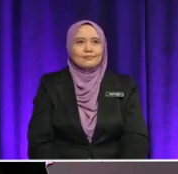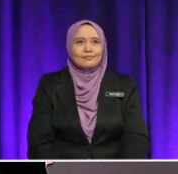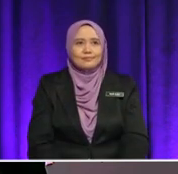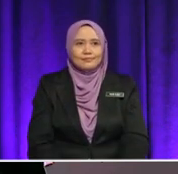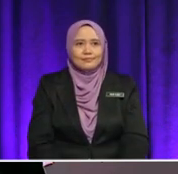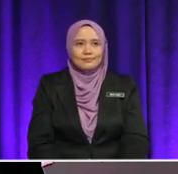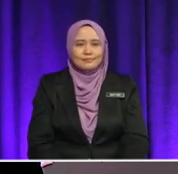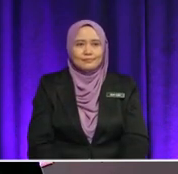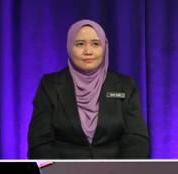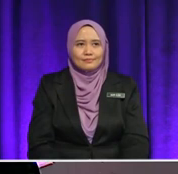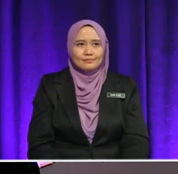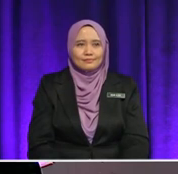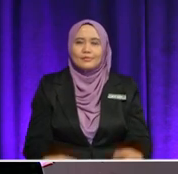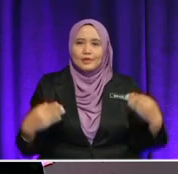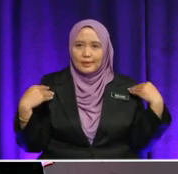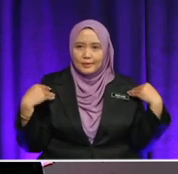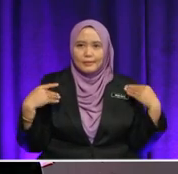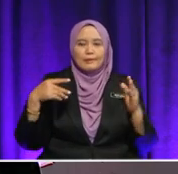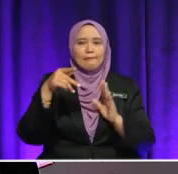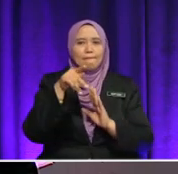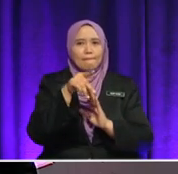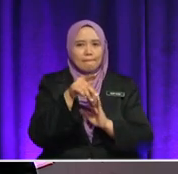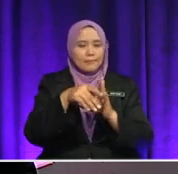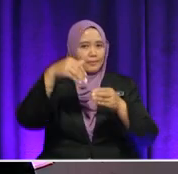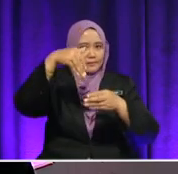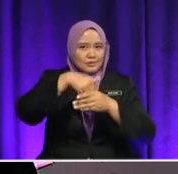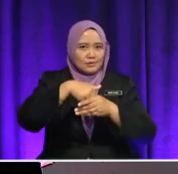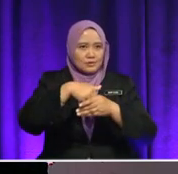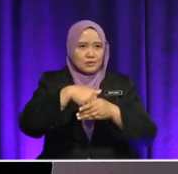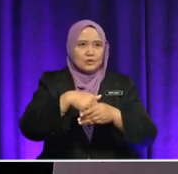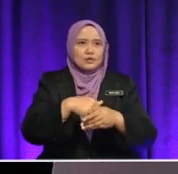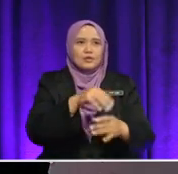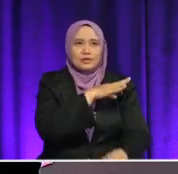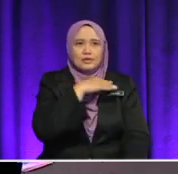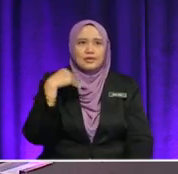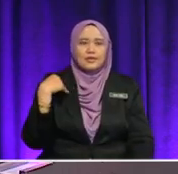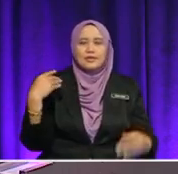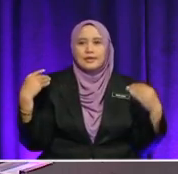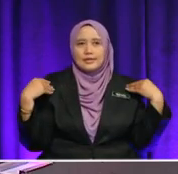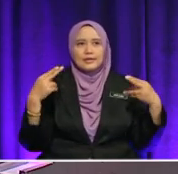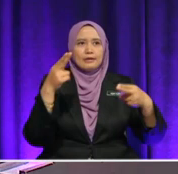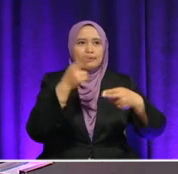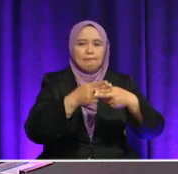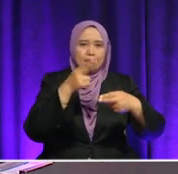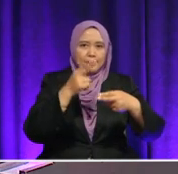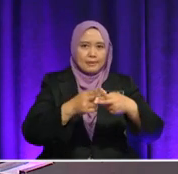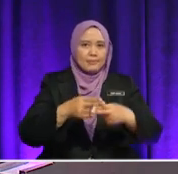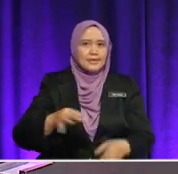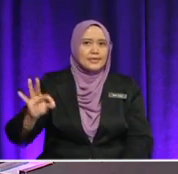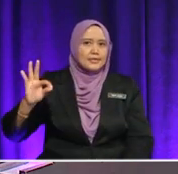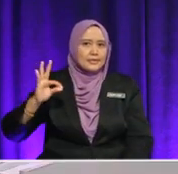tadi ada pengundi nah sekarang Perlu ada calon peliharanya boleh berjalan kunci dia adalah